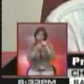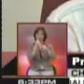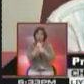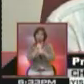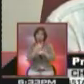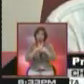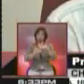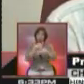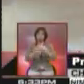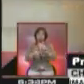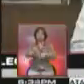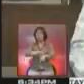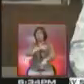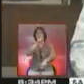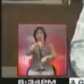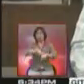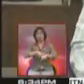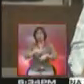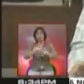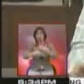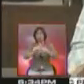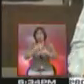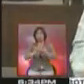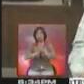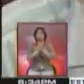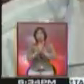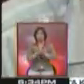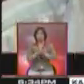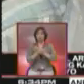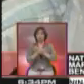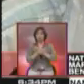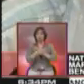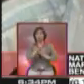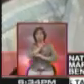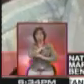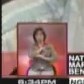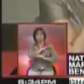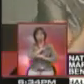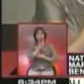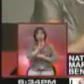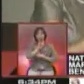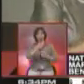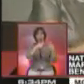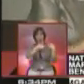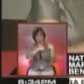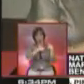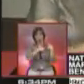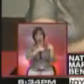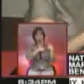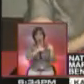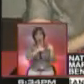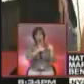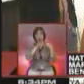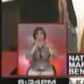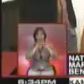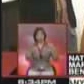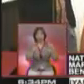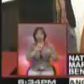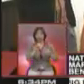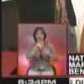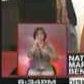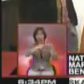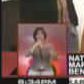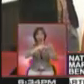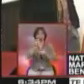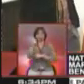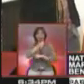oo. Kaya matagal yan eh. Bukod sa karangalan, may kaakibat ding mga pribilehiyo ang award na ito. Kasama dyan ang monthly allowance,